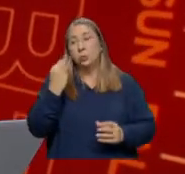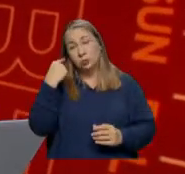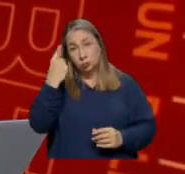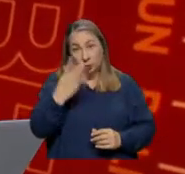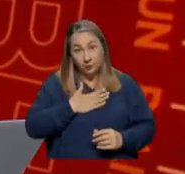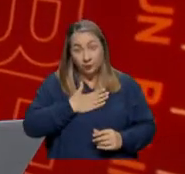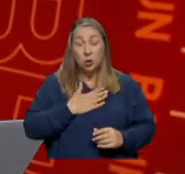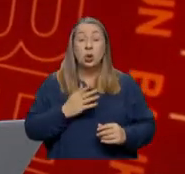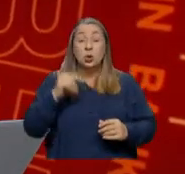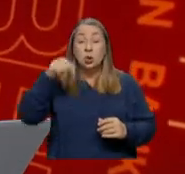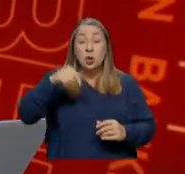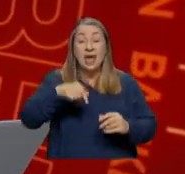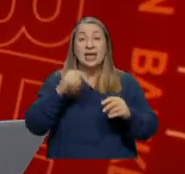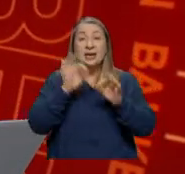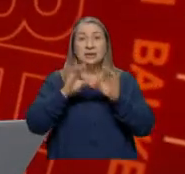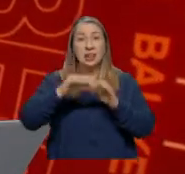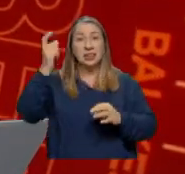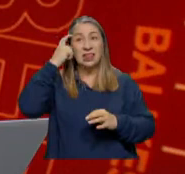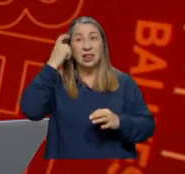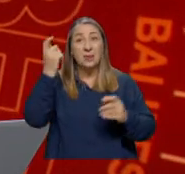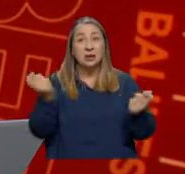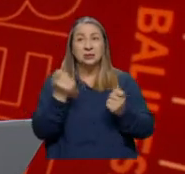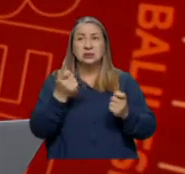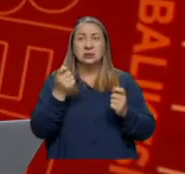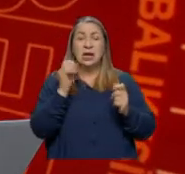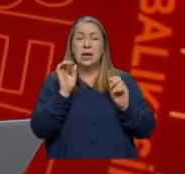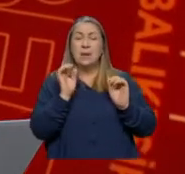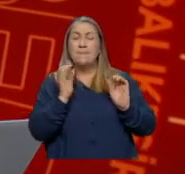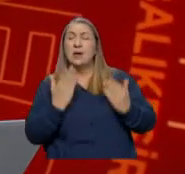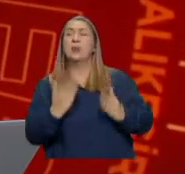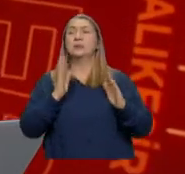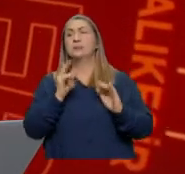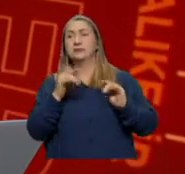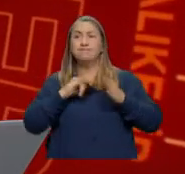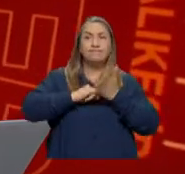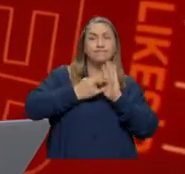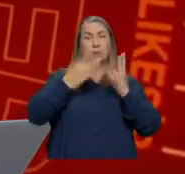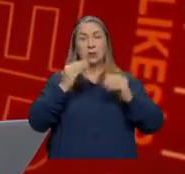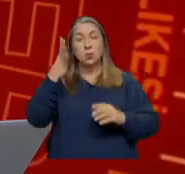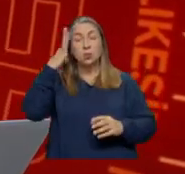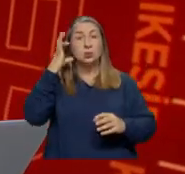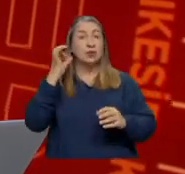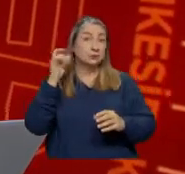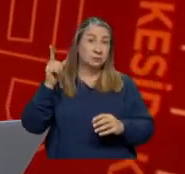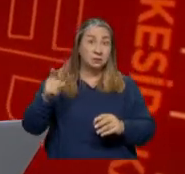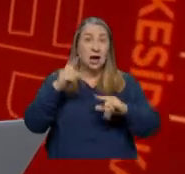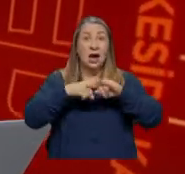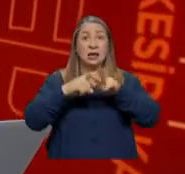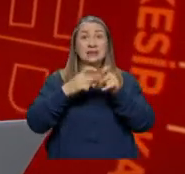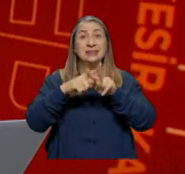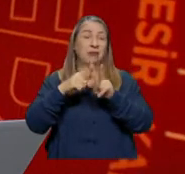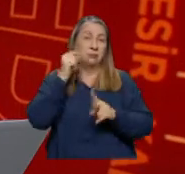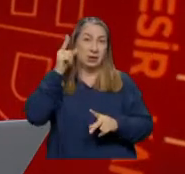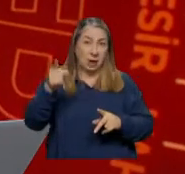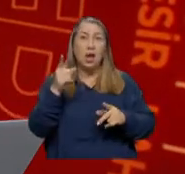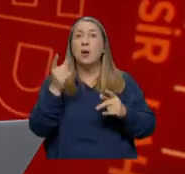düşünüyorum Güney Kıbrıs'ı tanımı anlamına gelecek hareketlerden kaçınmak önemli uluslararası ilişkiler profesörü Hasan Ünal'dan da görüş